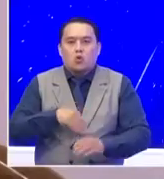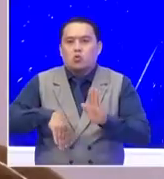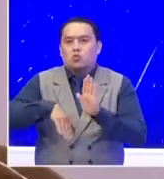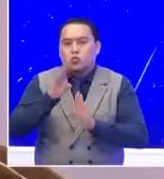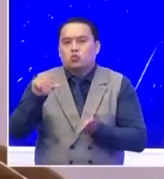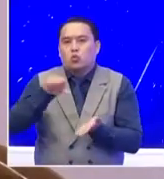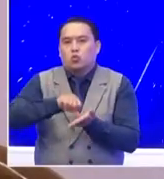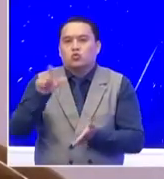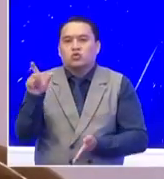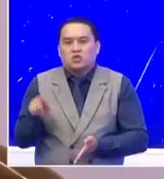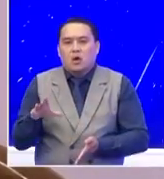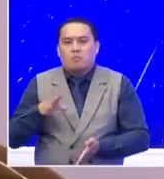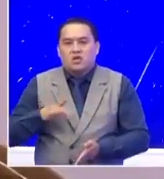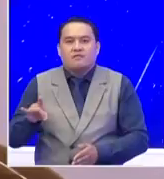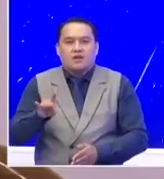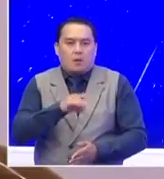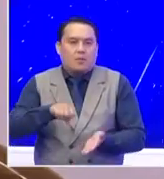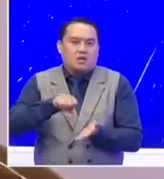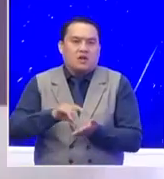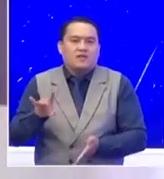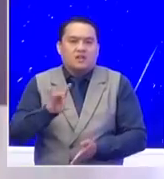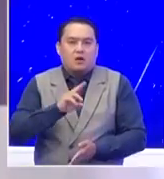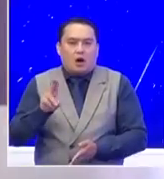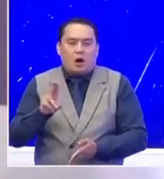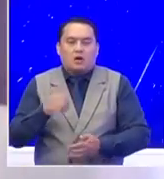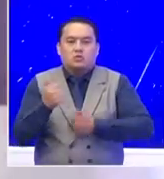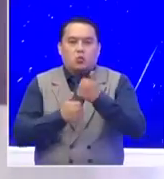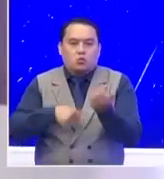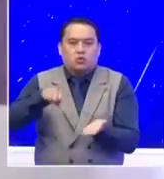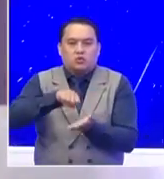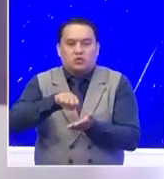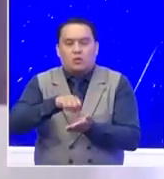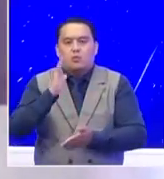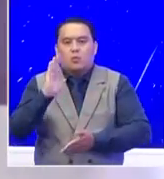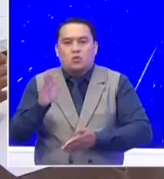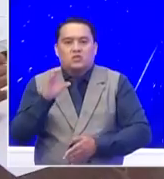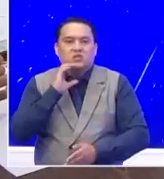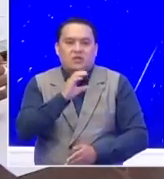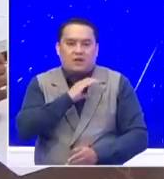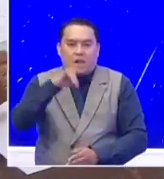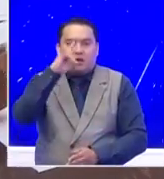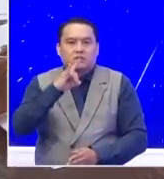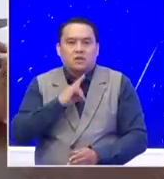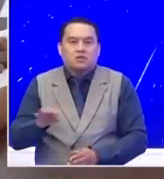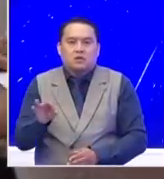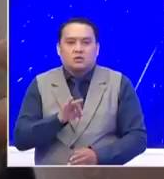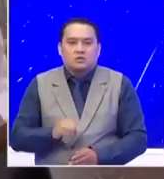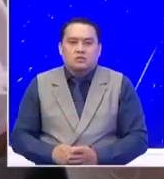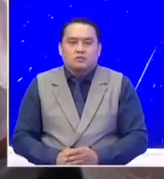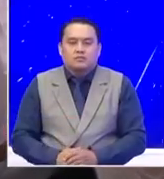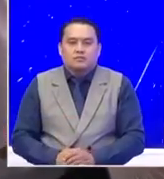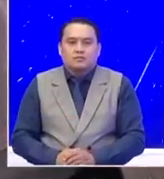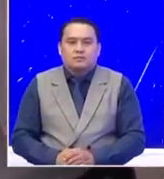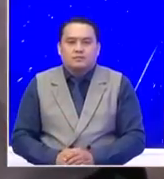области. Лучший из участников представит регион на республиканском уровне, который пройдет нынешним летом в